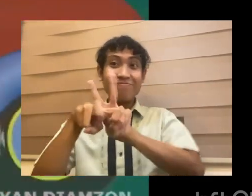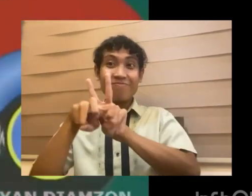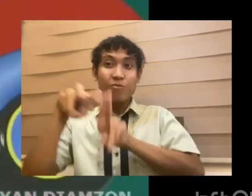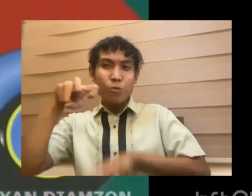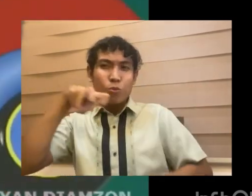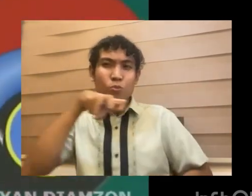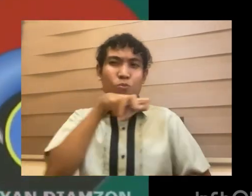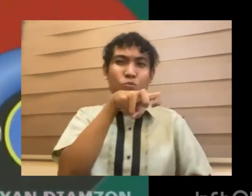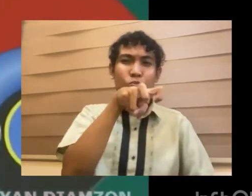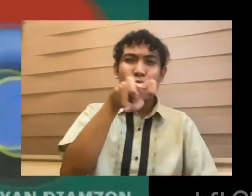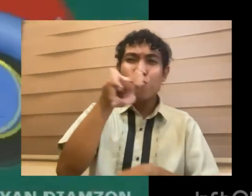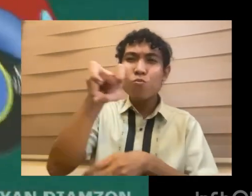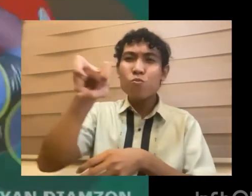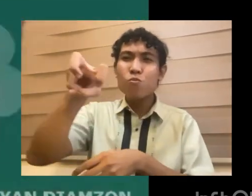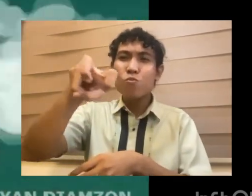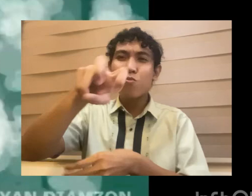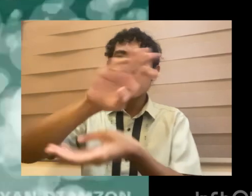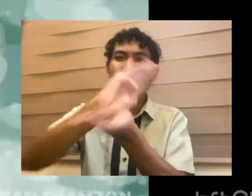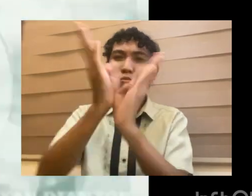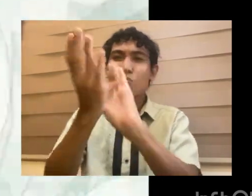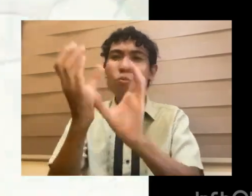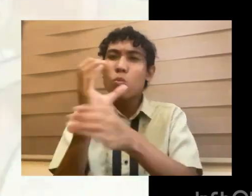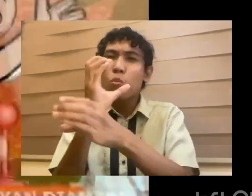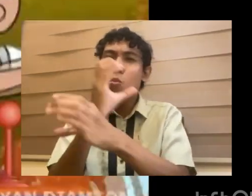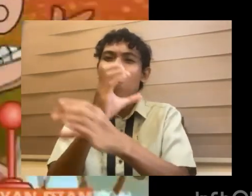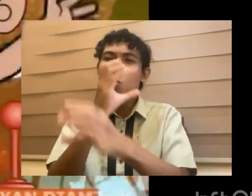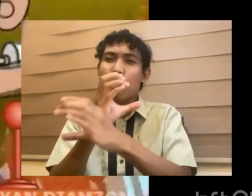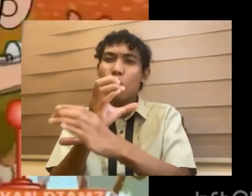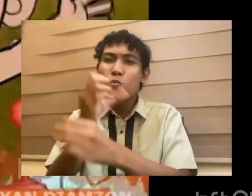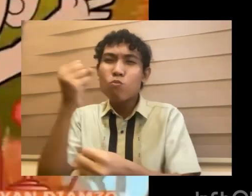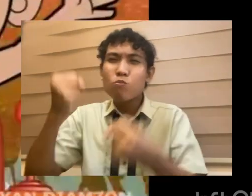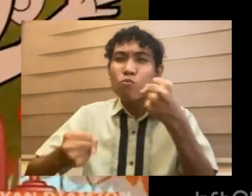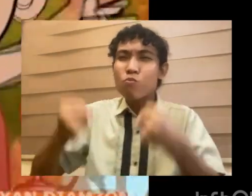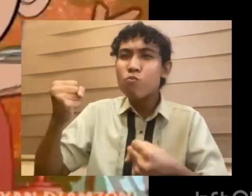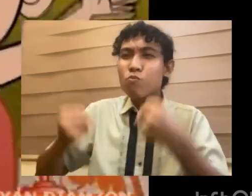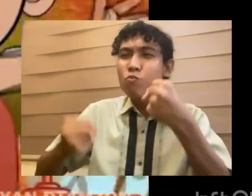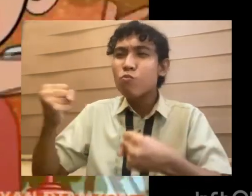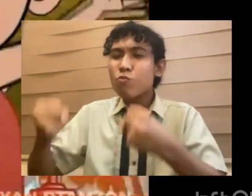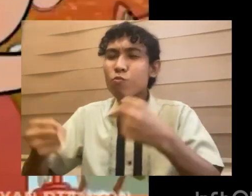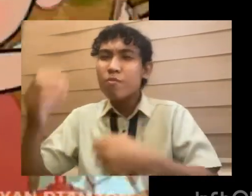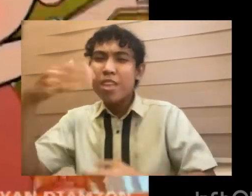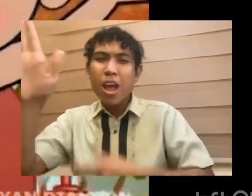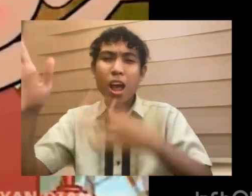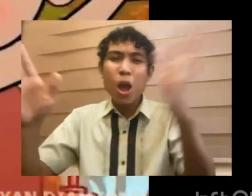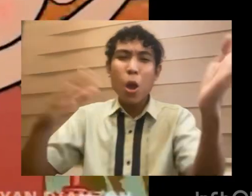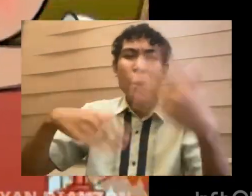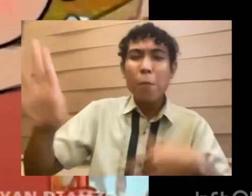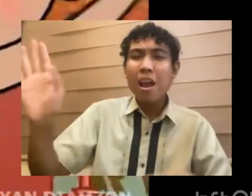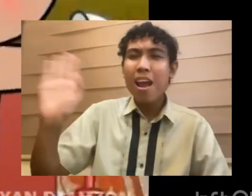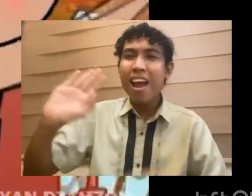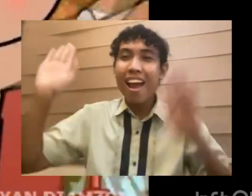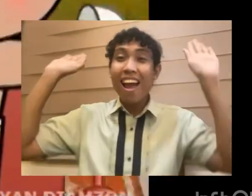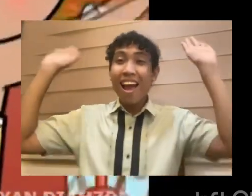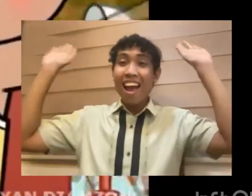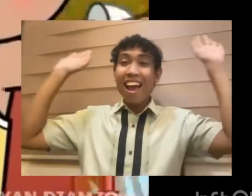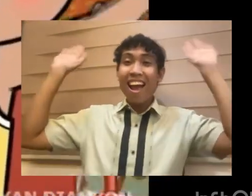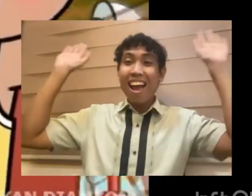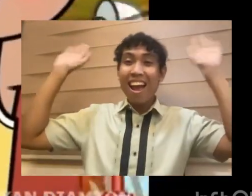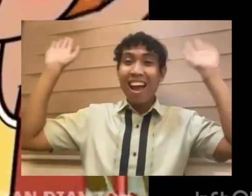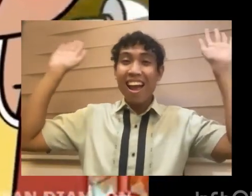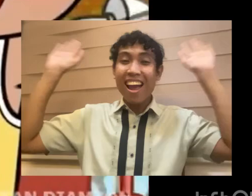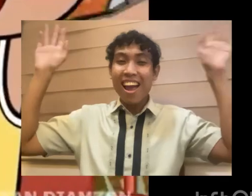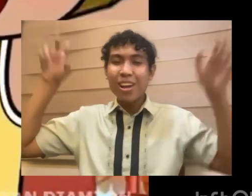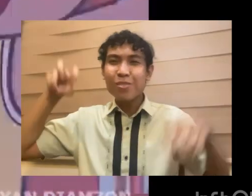itong nagiging kotse. Brum! Brum! Tabi kayo, tabi! Hiyaw namin habang nakataas ang mga